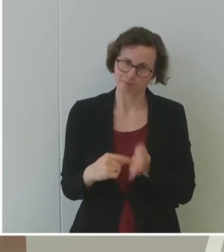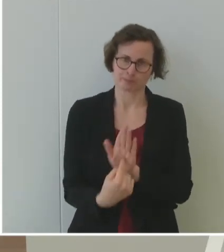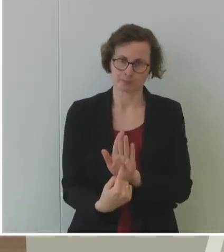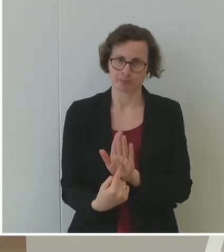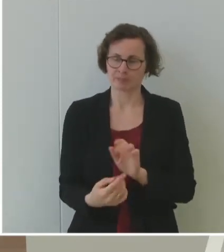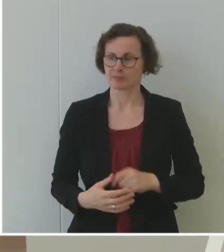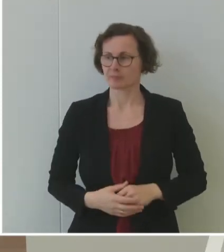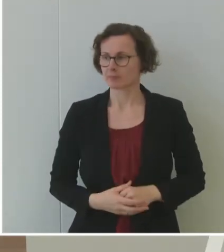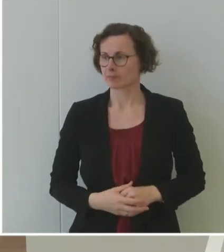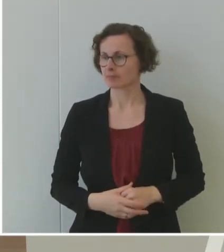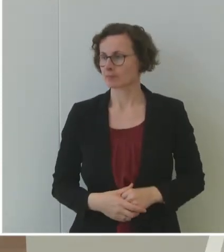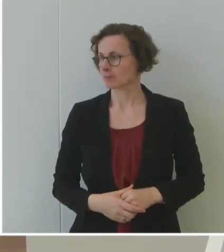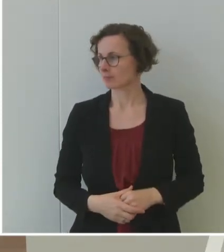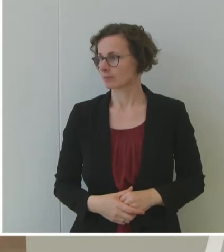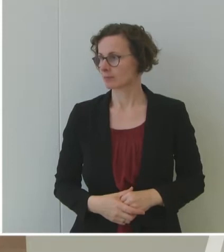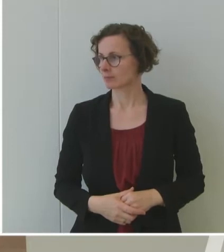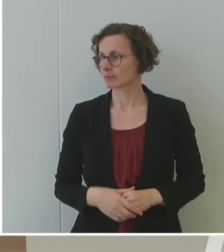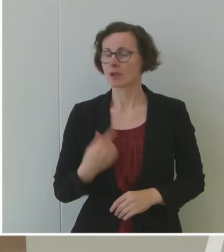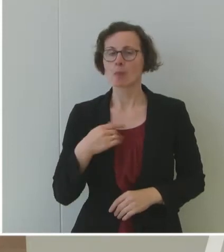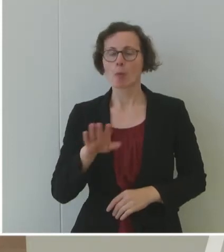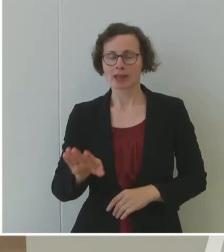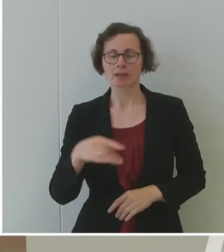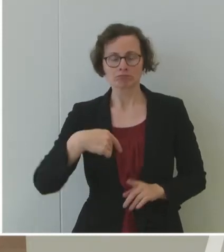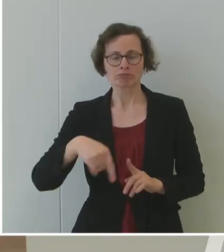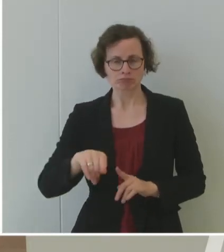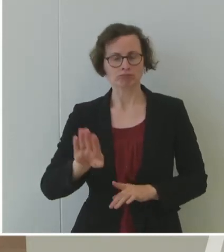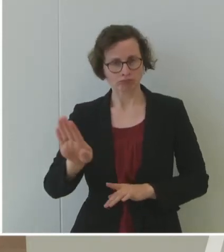Und ich komme gleich dazu.